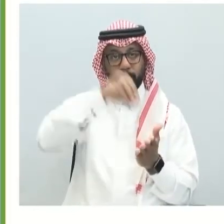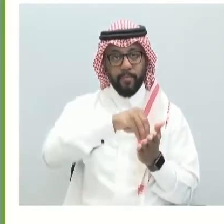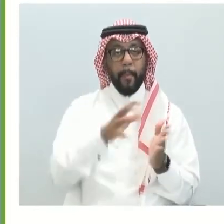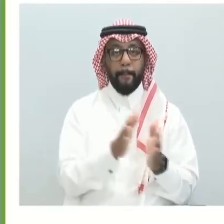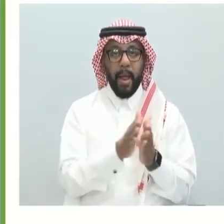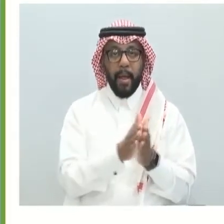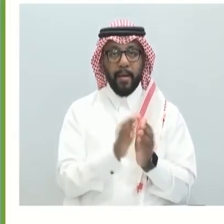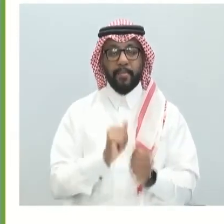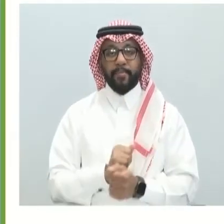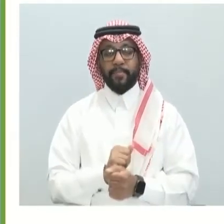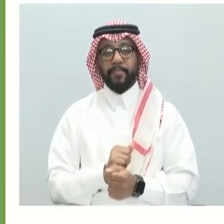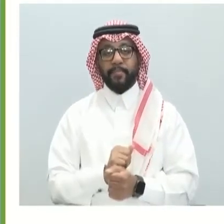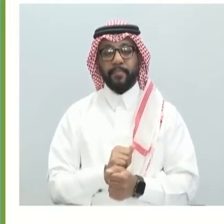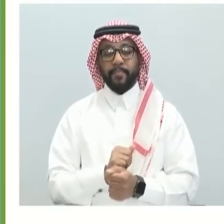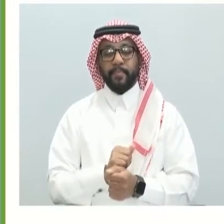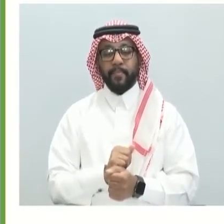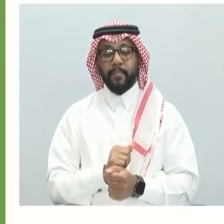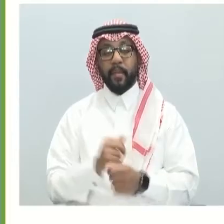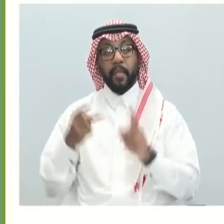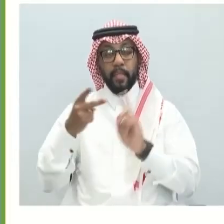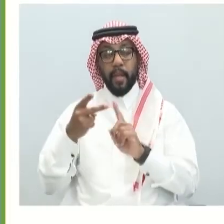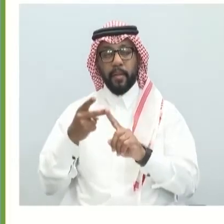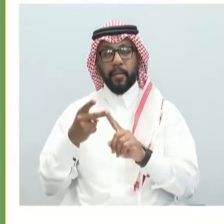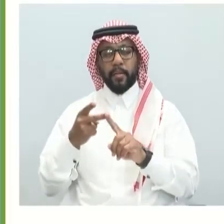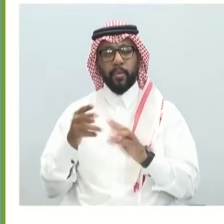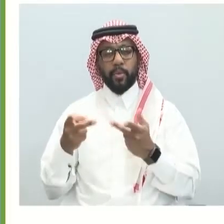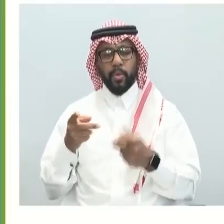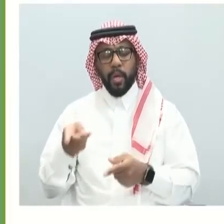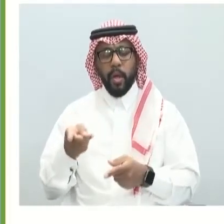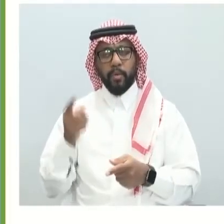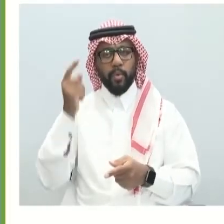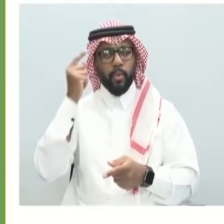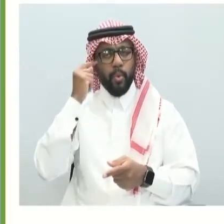تاثير النوم على تنميه عقل الانسان